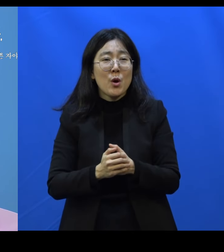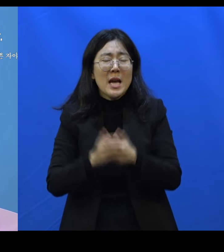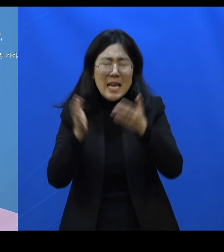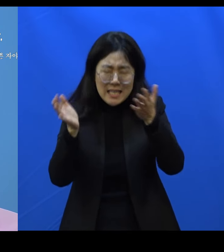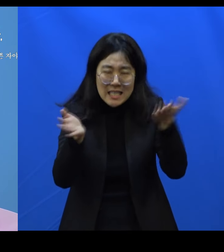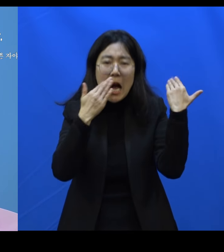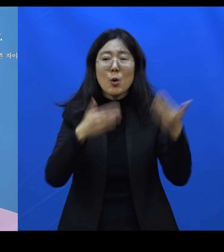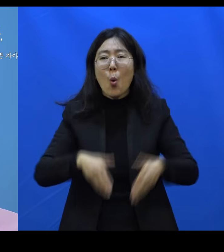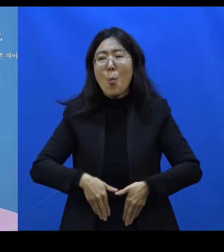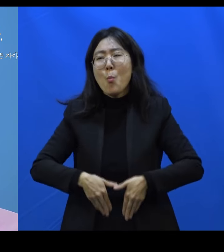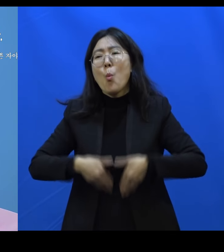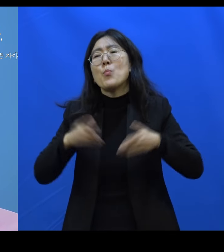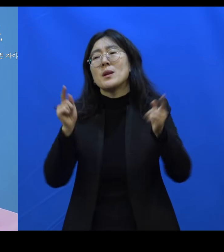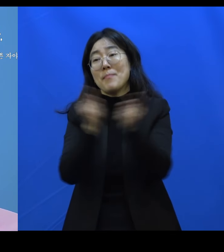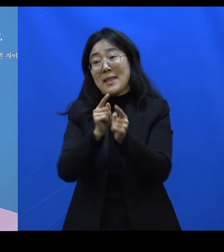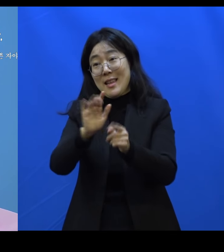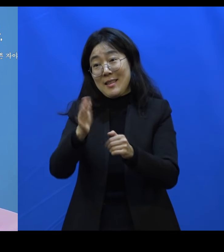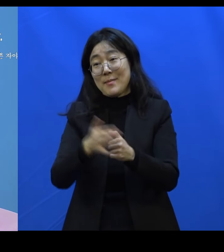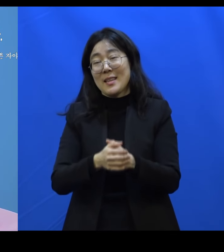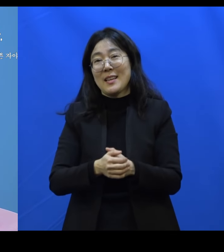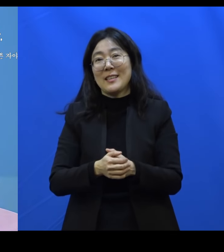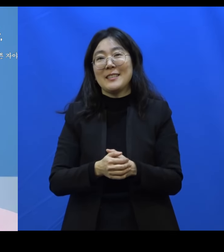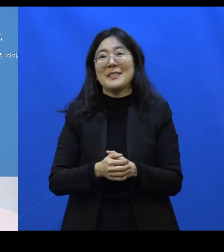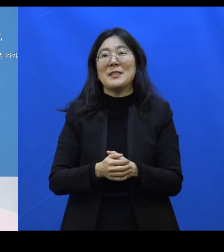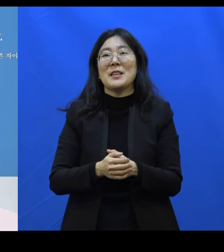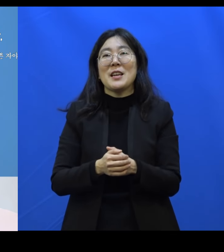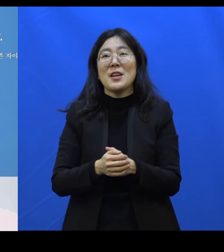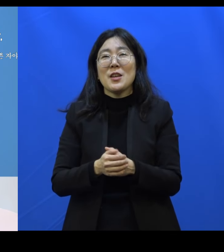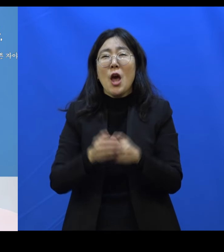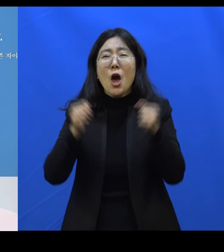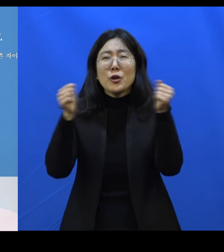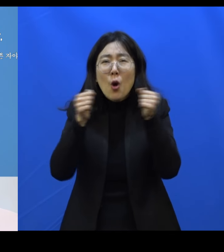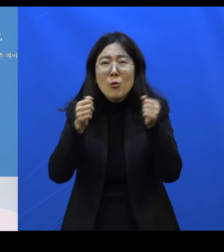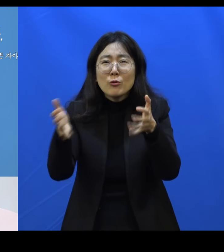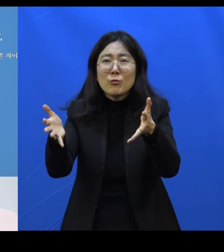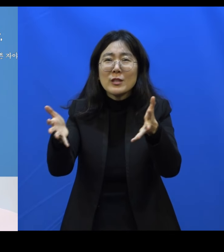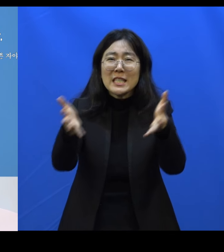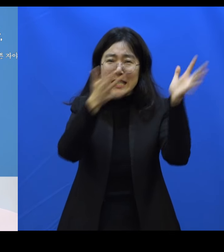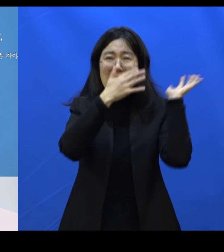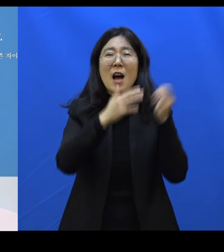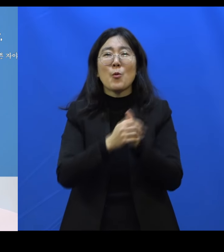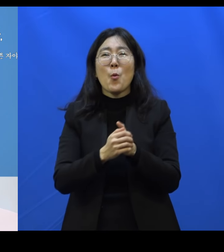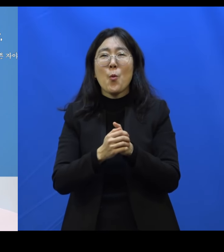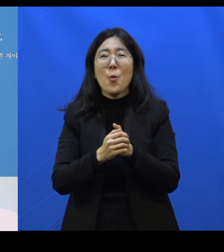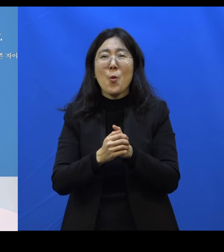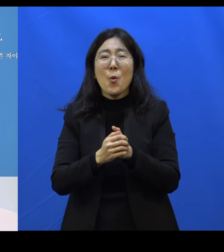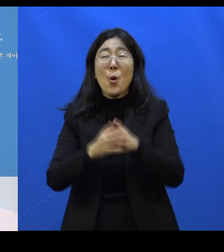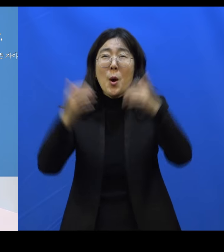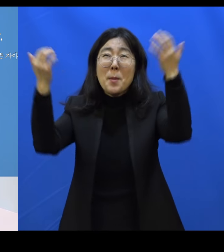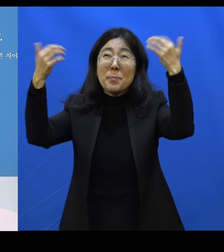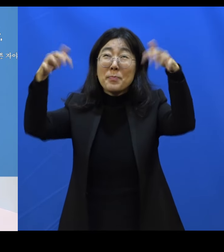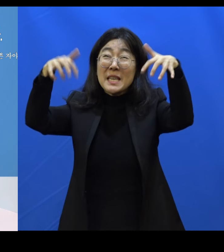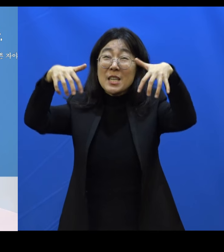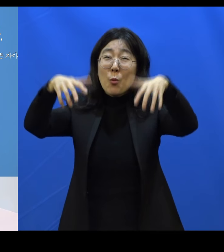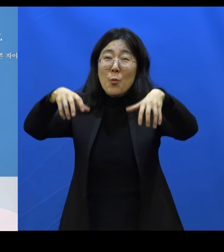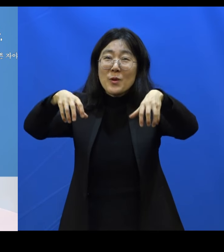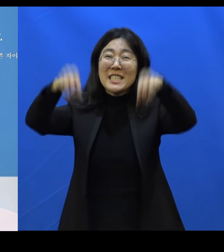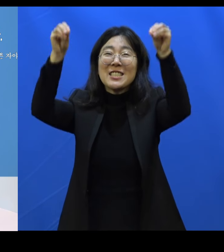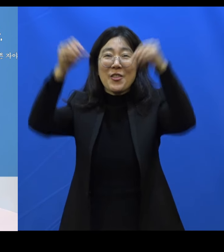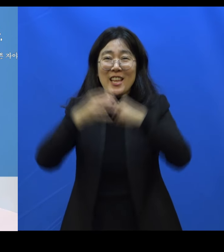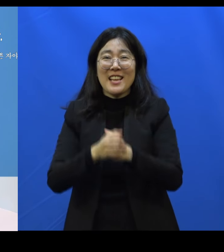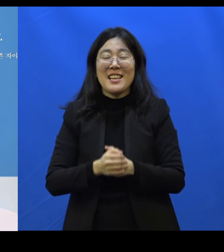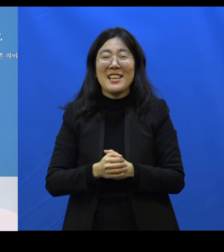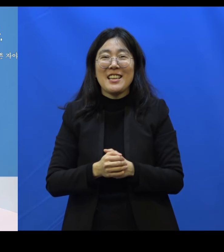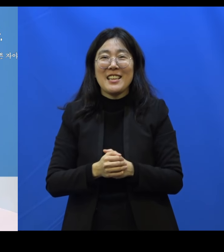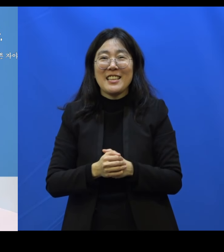떠나보내시기를 축원합니다. 오늘 11절의 말씀이 겨울도 지나고 비도 그쳤다 그래서,